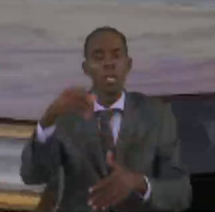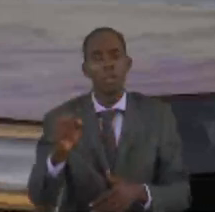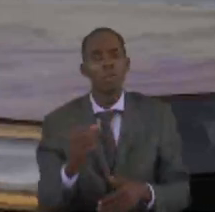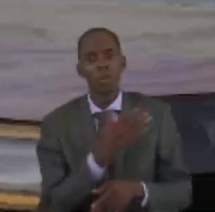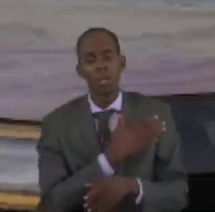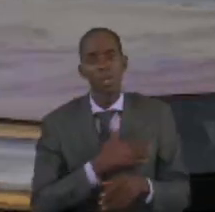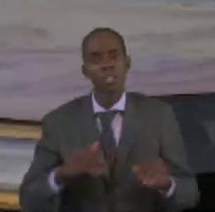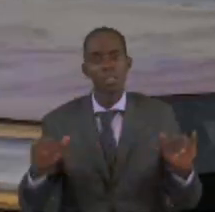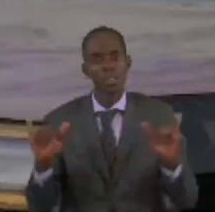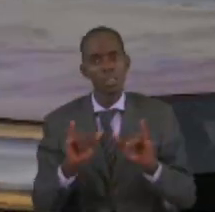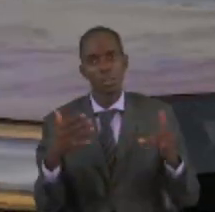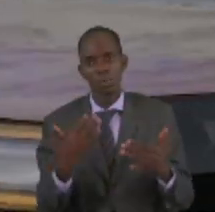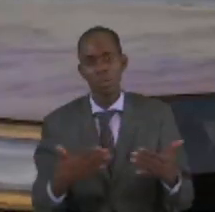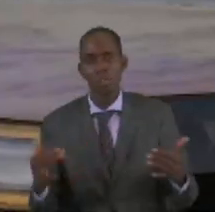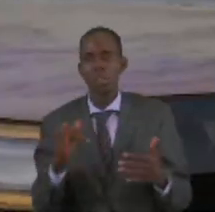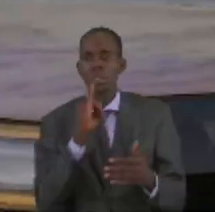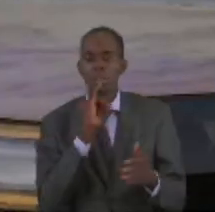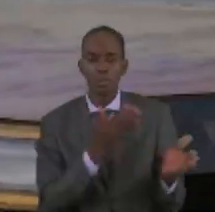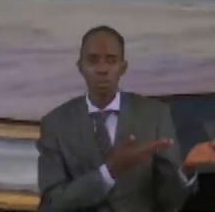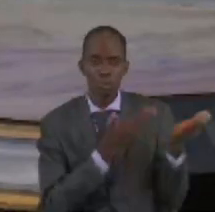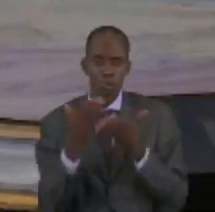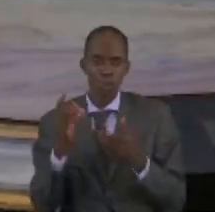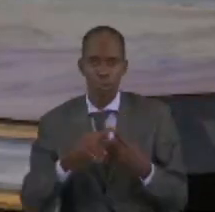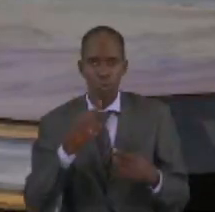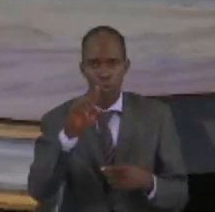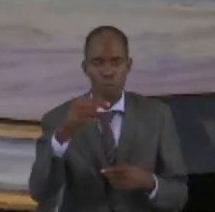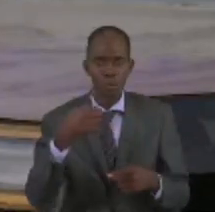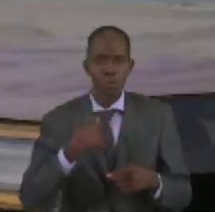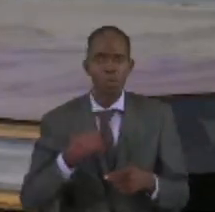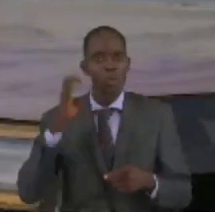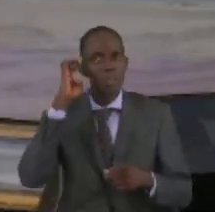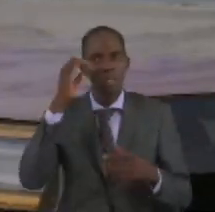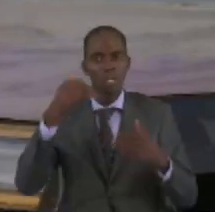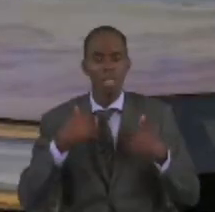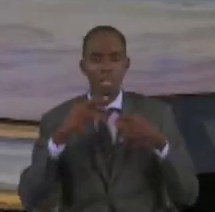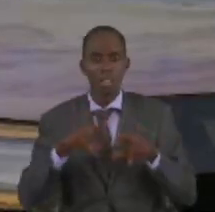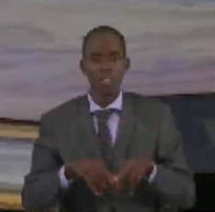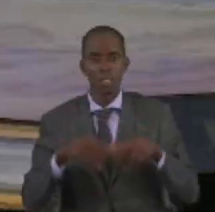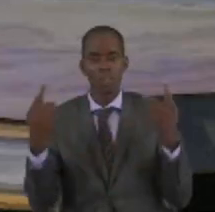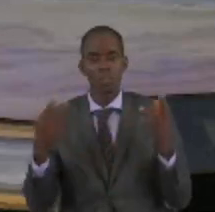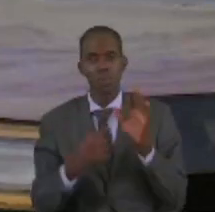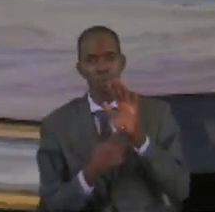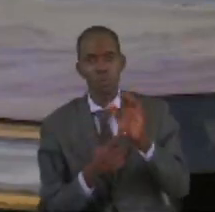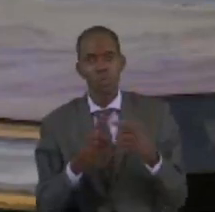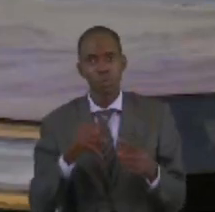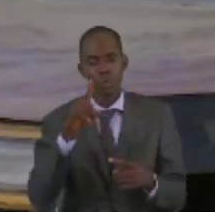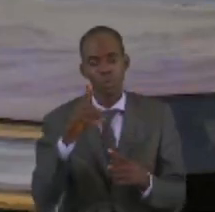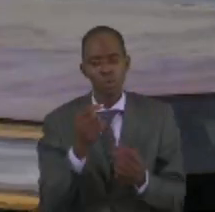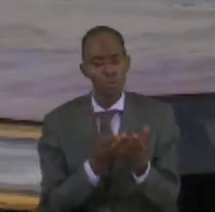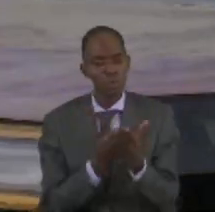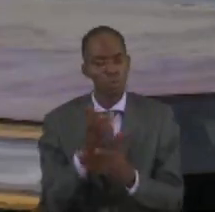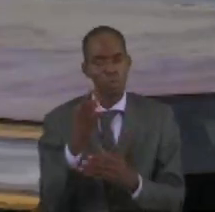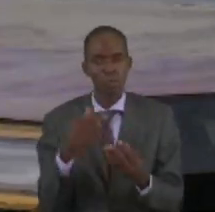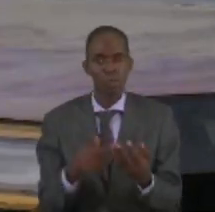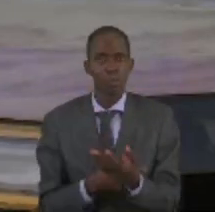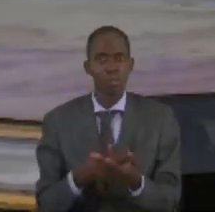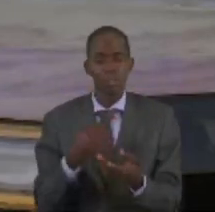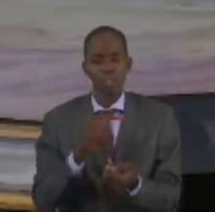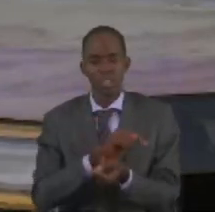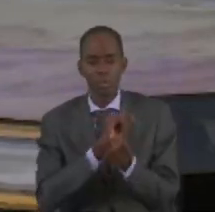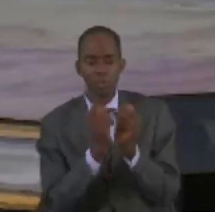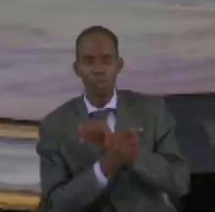la révélation, je la donne. Alors, il nous transfère la même chose. Il vous révèle la vérité de